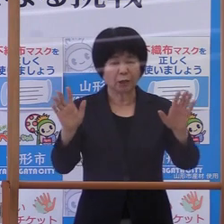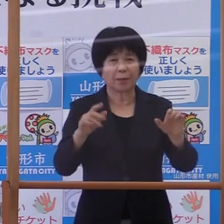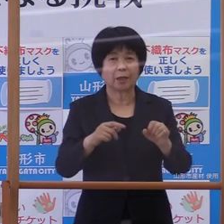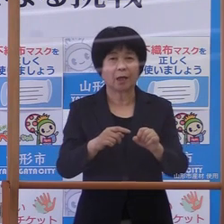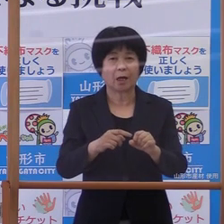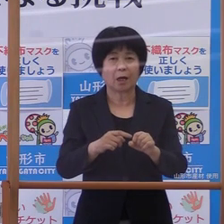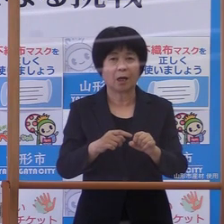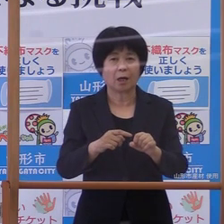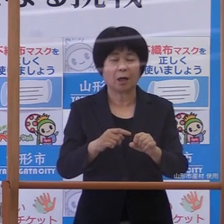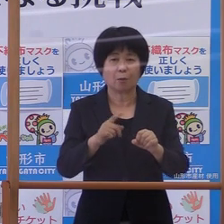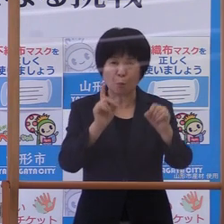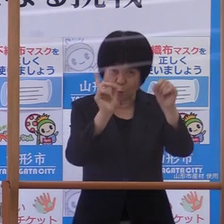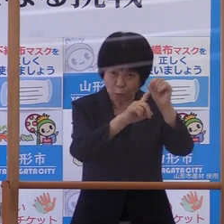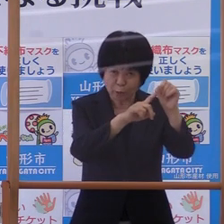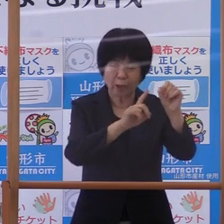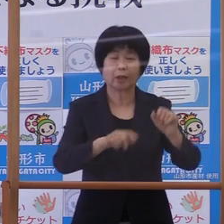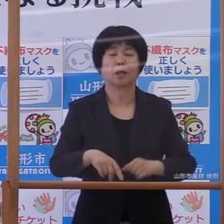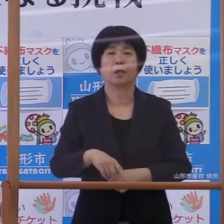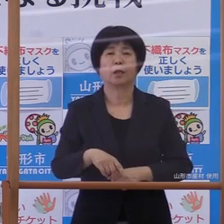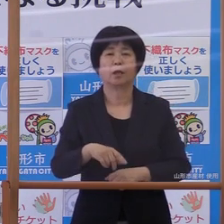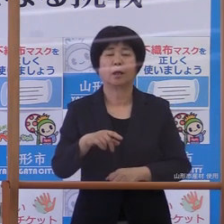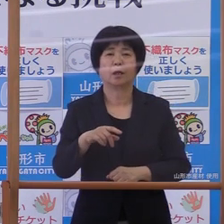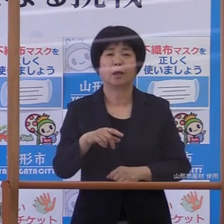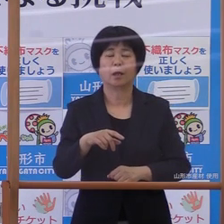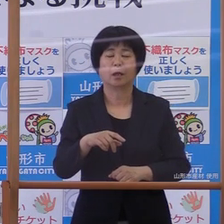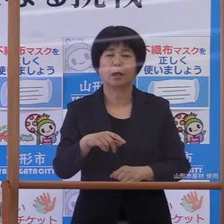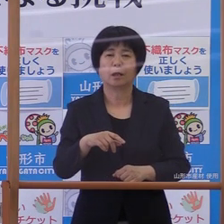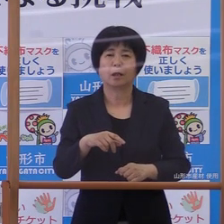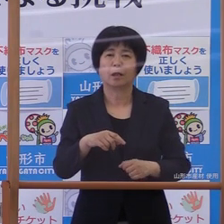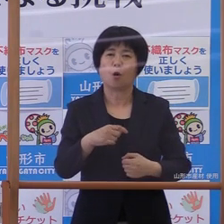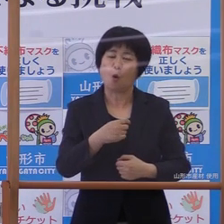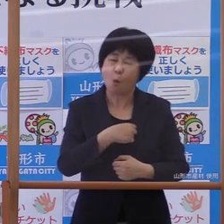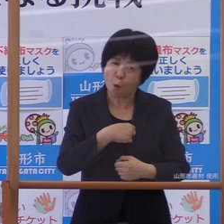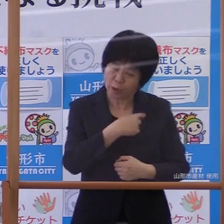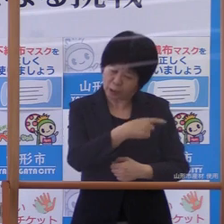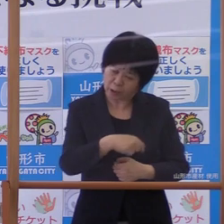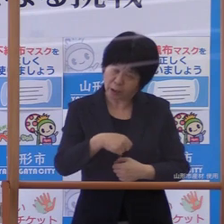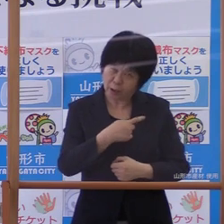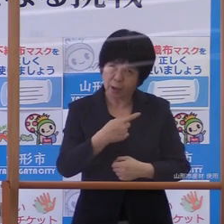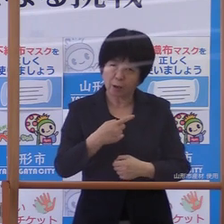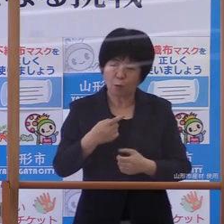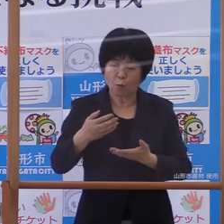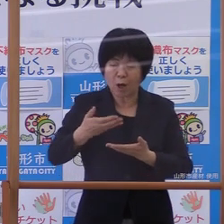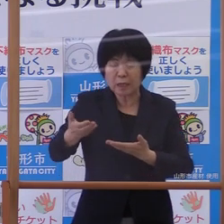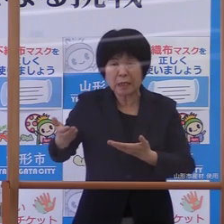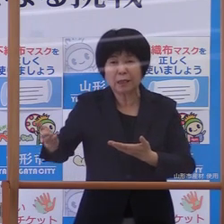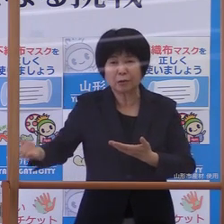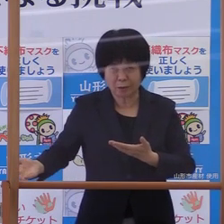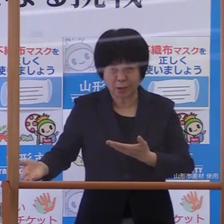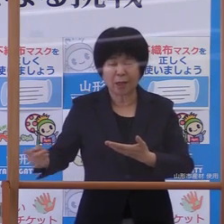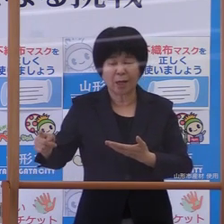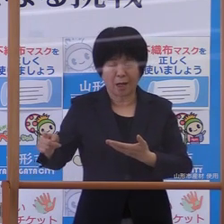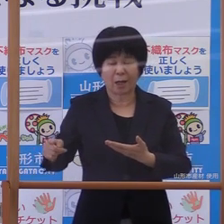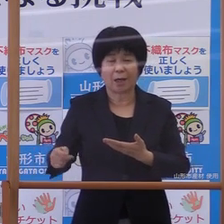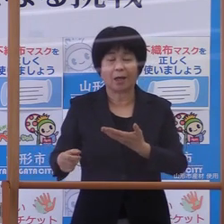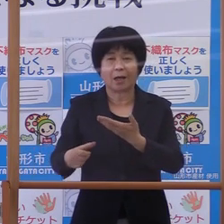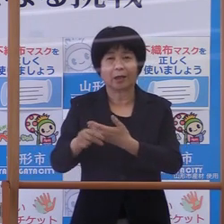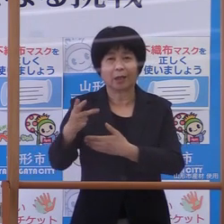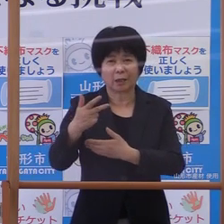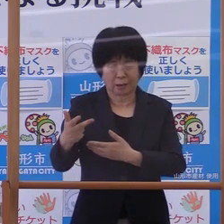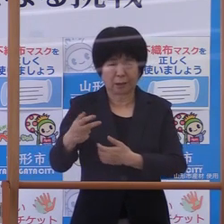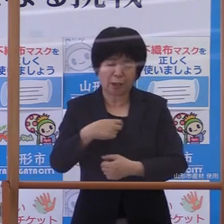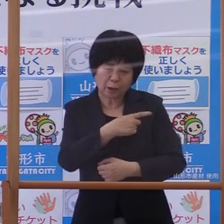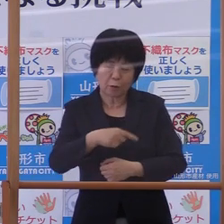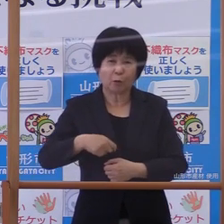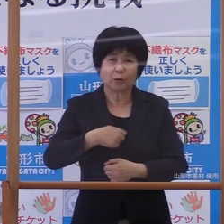ね、思い、このことはですね、引き継いでどんな形であれ秋田市でまた引き継